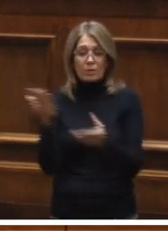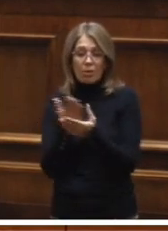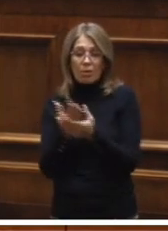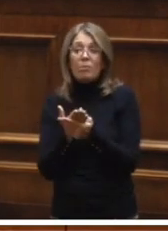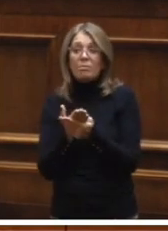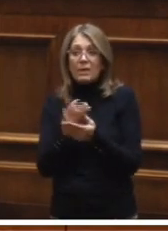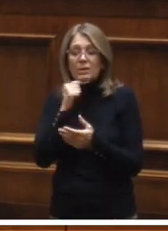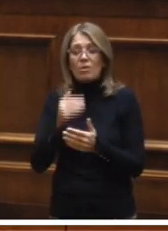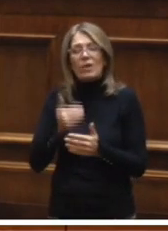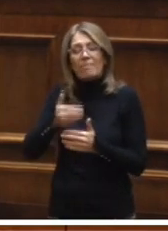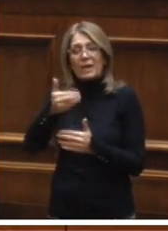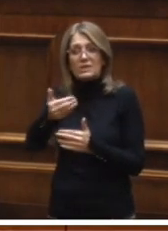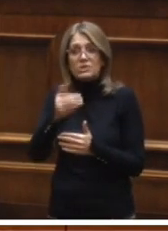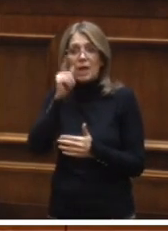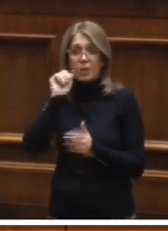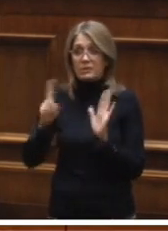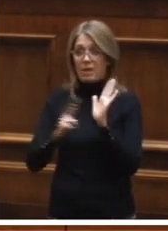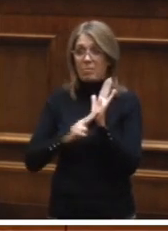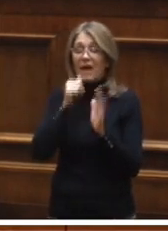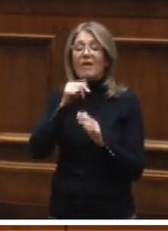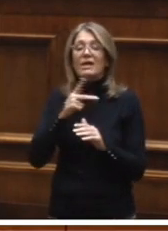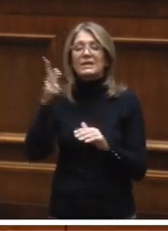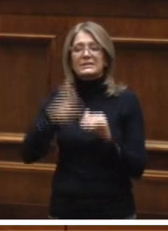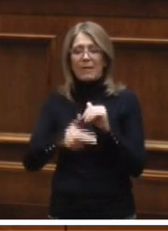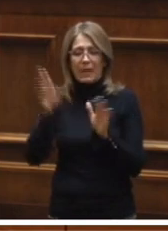unapređenja zaštite ljudskih prava i zabrane diskriminacije.